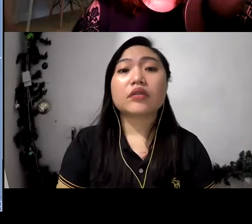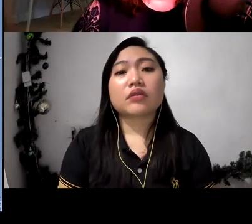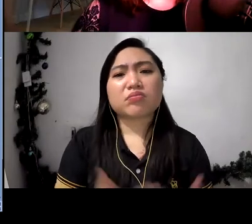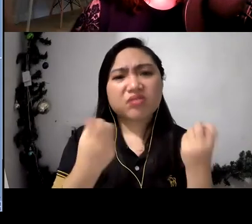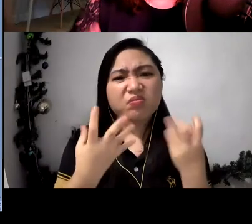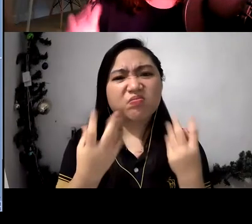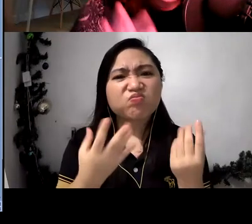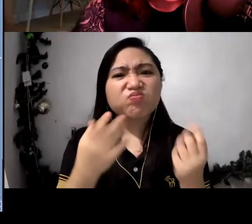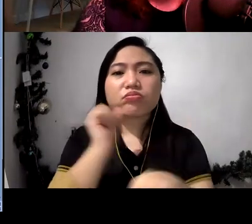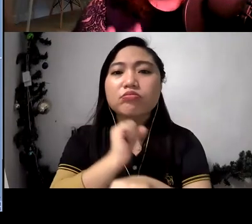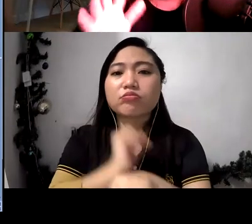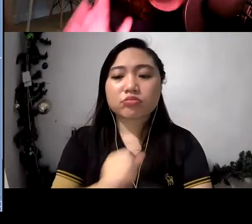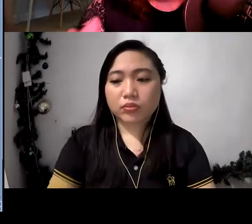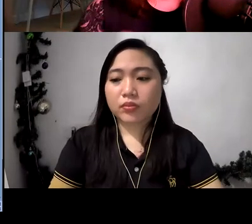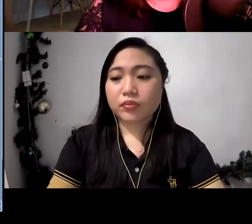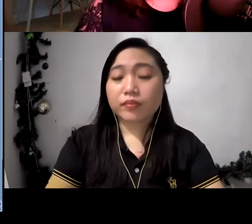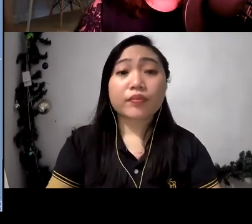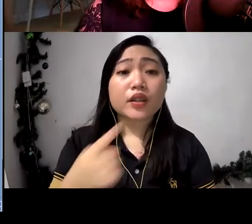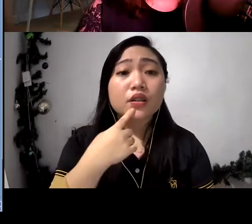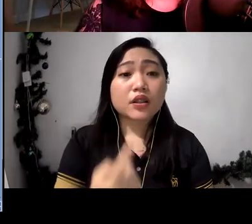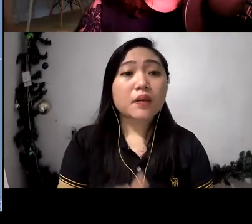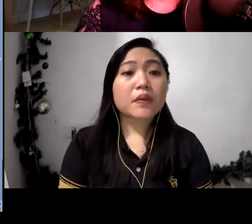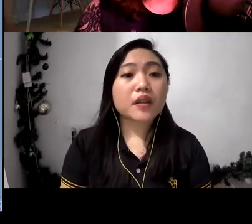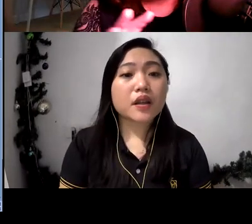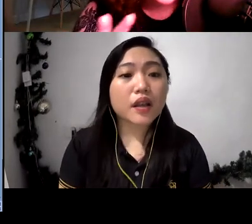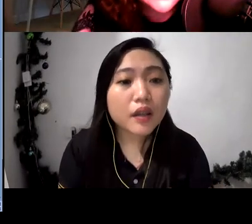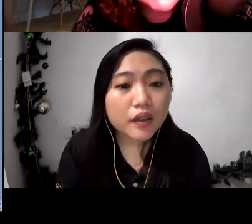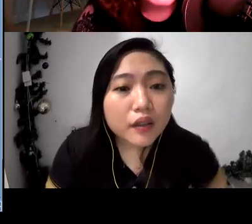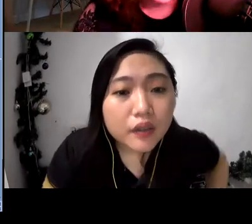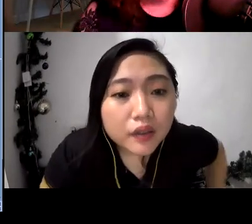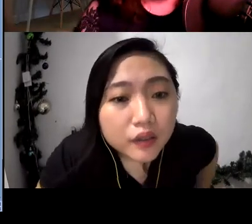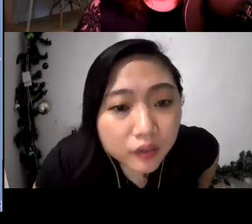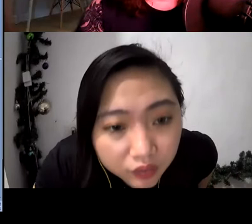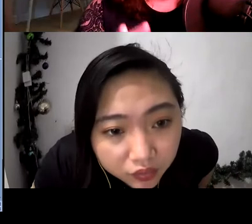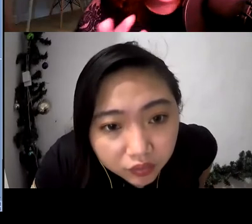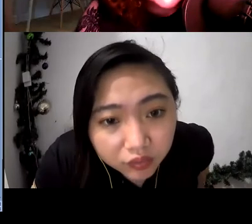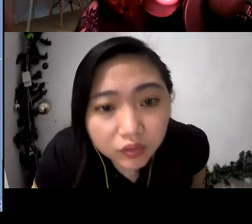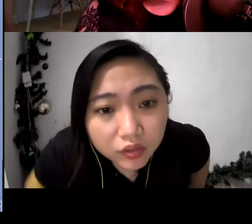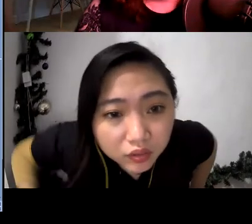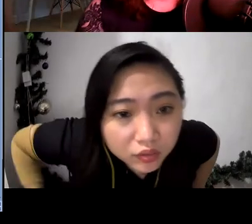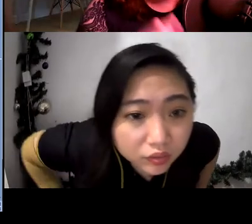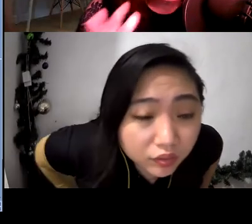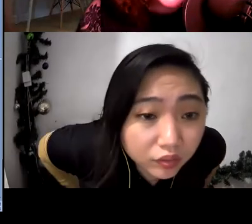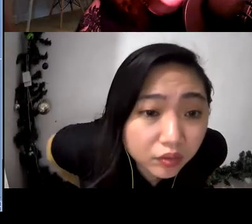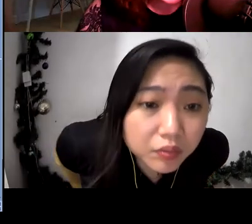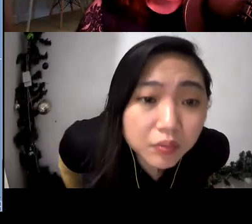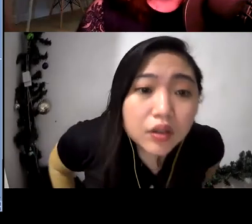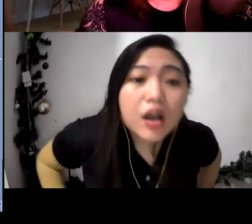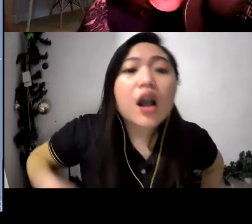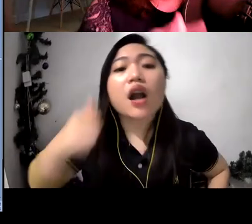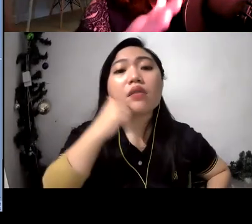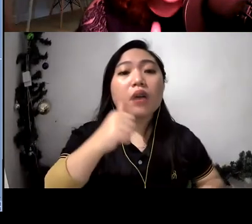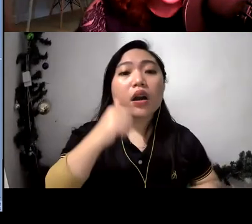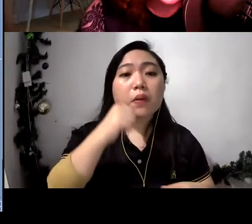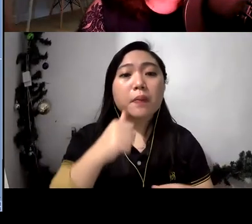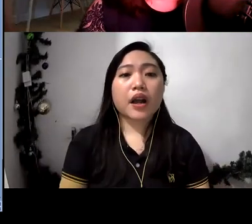gawain. So pangkaraniwan, sabi po sa pag-aaral ni Amarilis Torres noong 2011 pa, kangkaraniwan daw ang mga kababaihan nandun